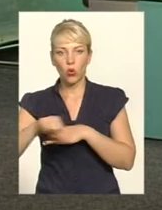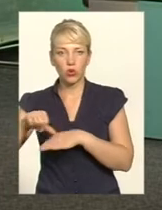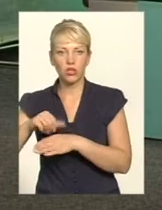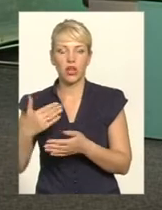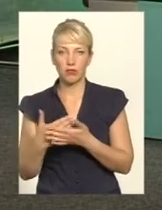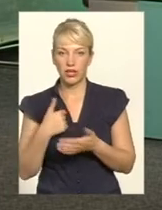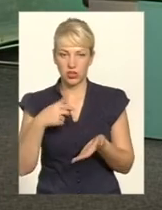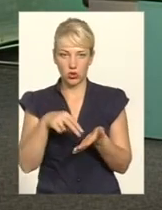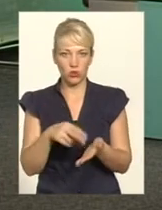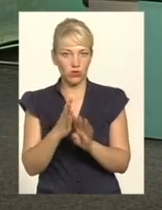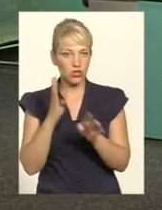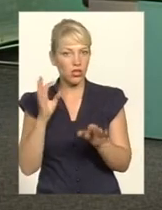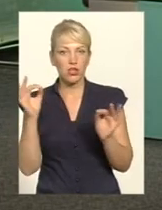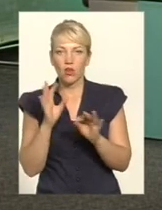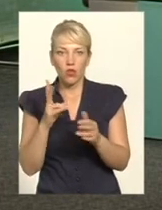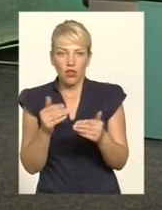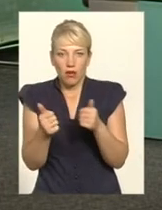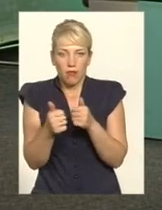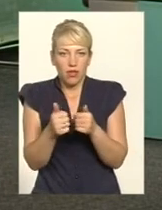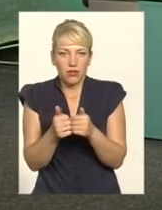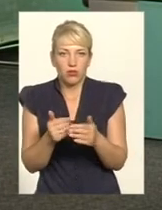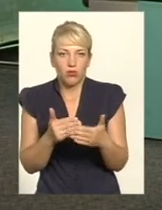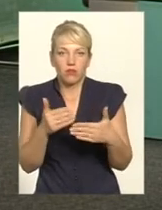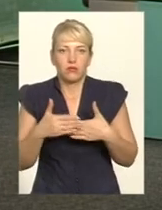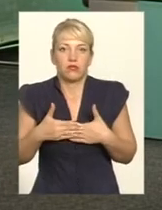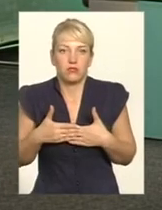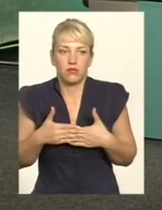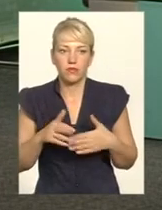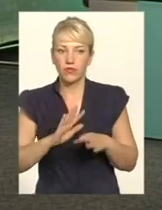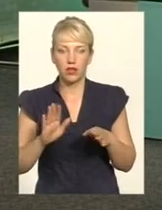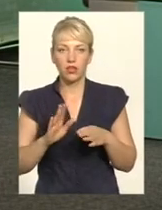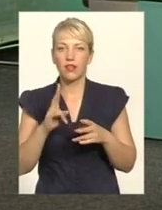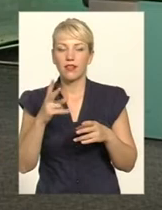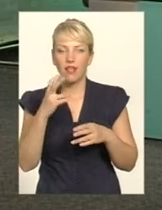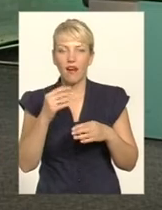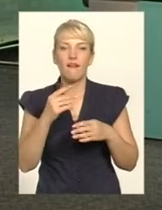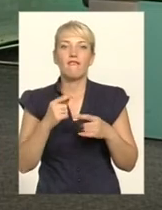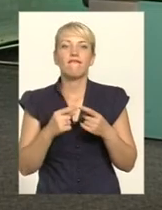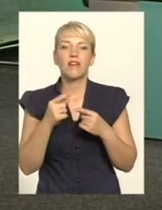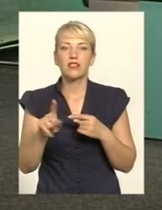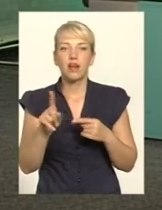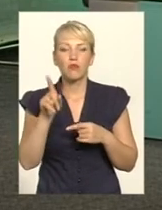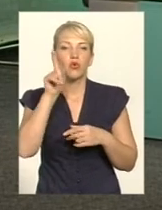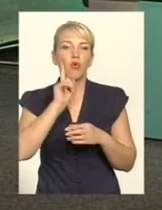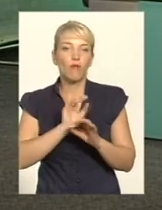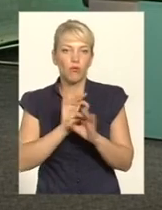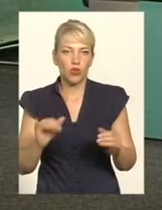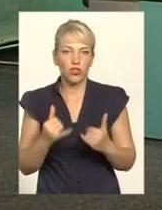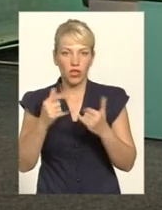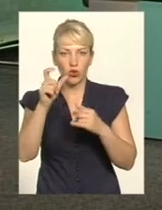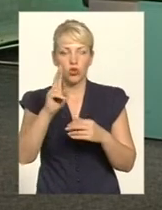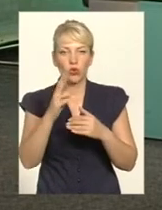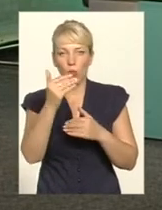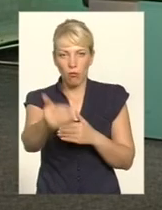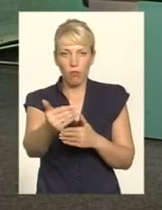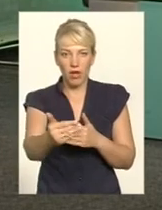стоїш в черзі, він ніколи не підійде ближче на відстань, яка буде комфортною і прийнятною тому, хто стоїть попереду, або